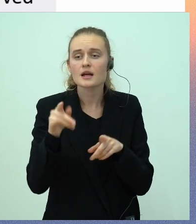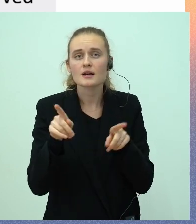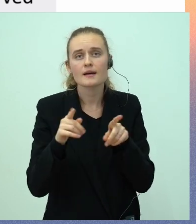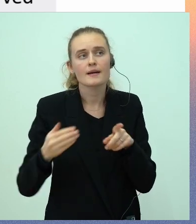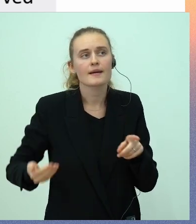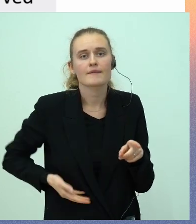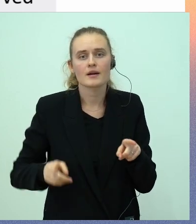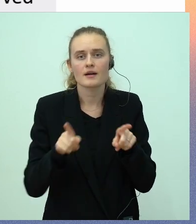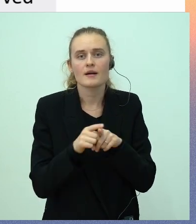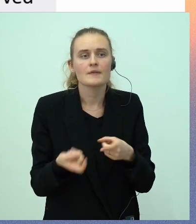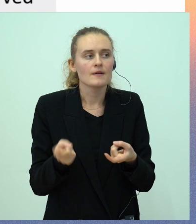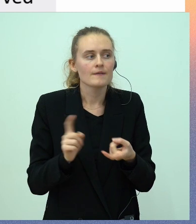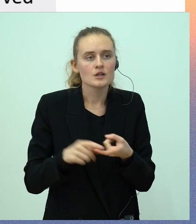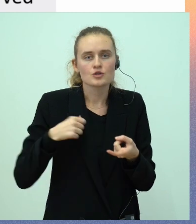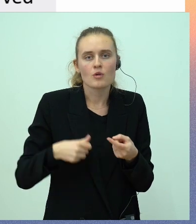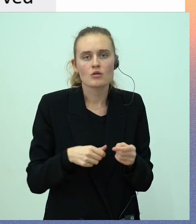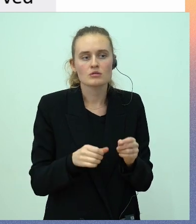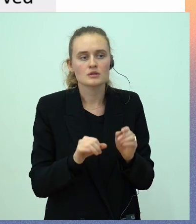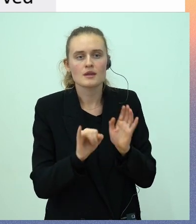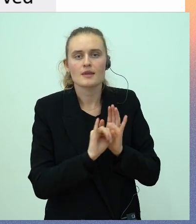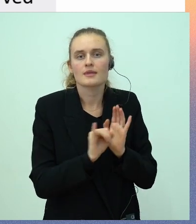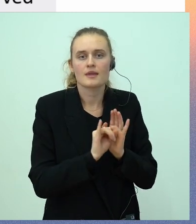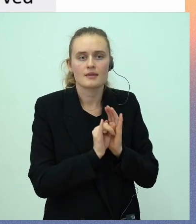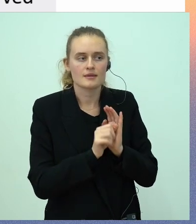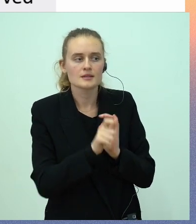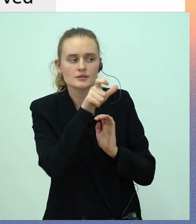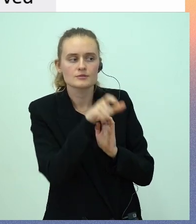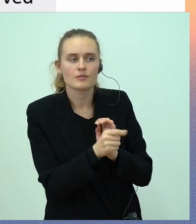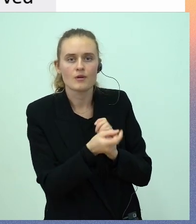tik nuo žmogaus tapatybės, nuo priklausomybės etniniai grupiai.